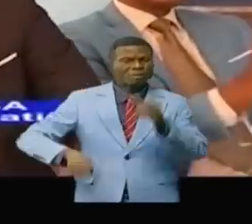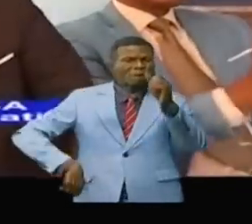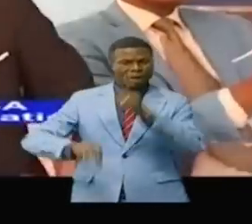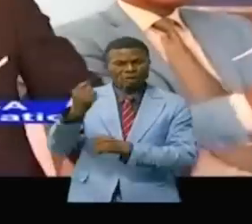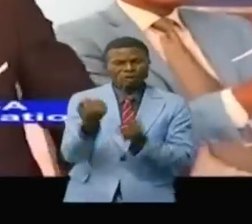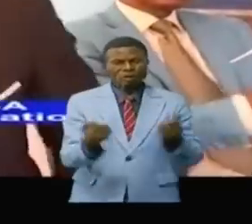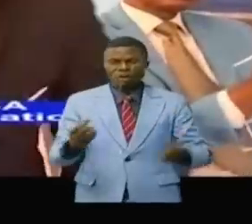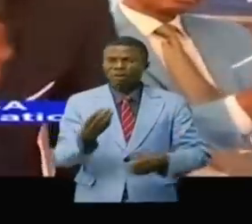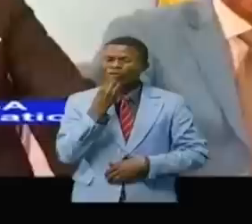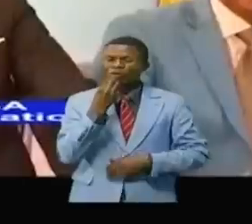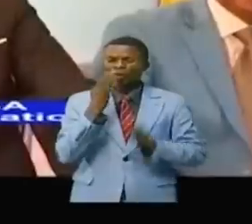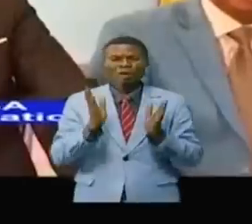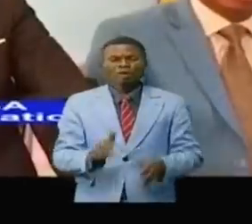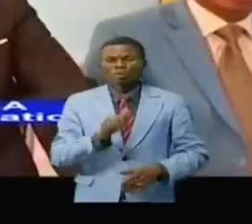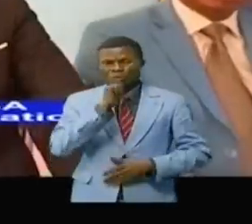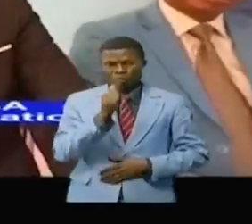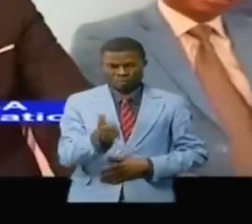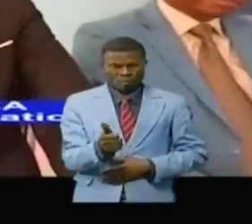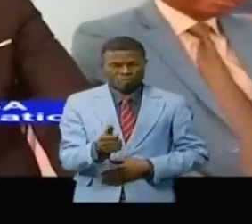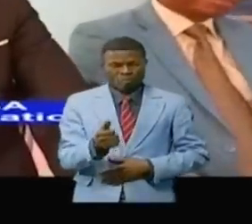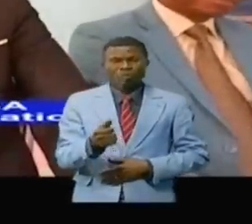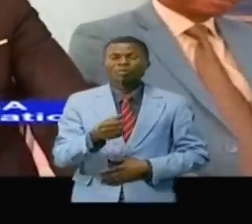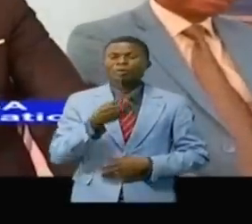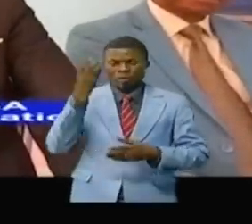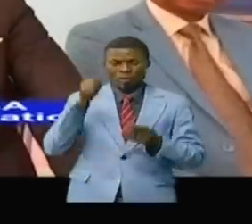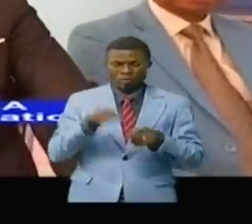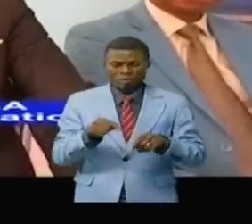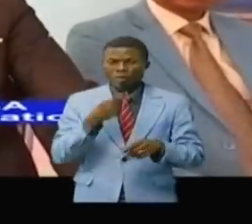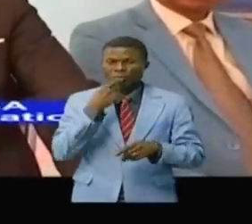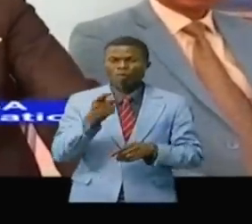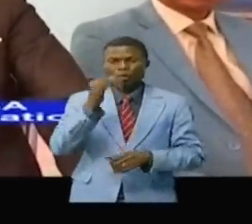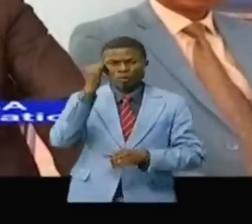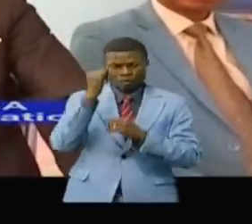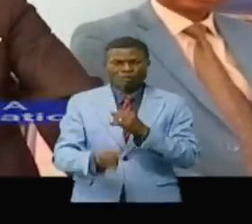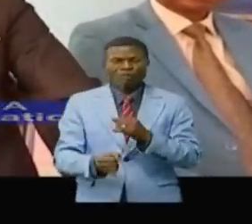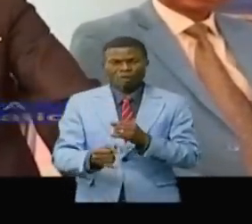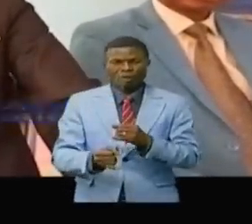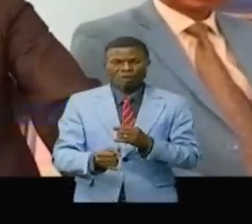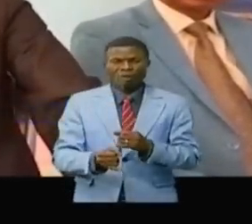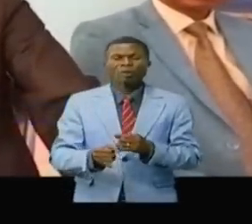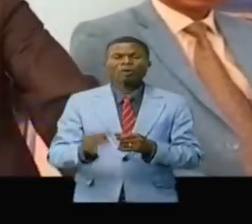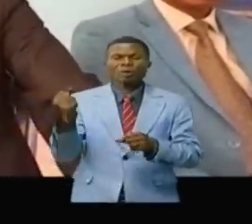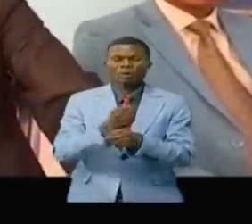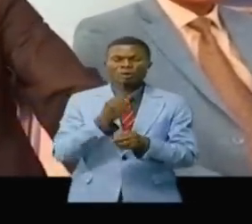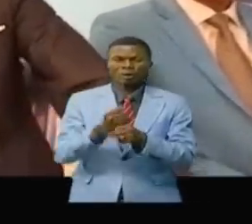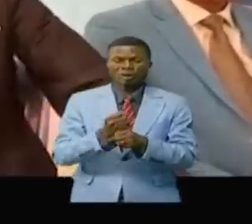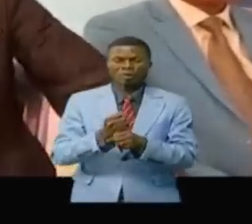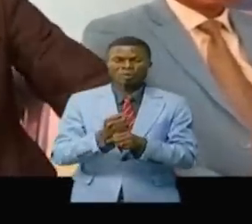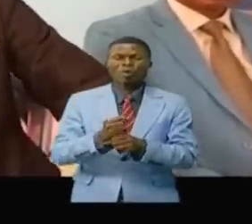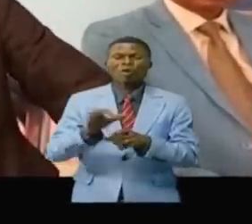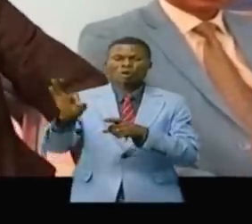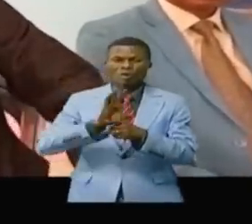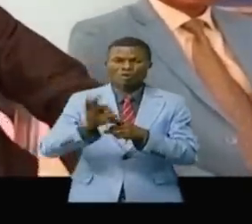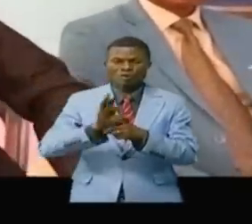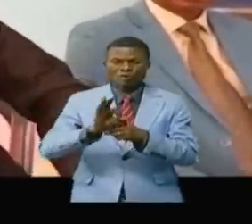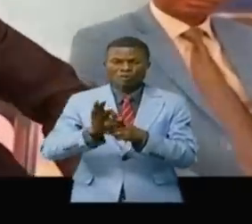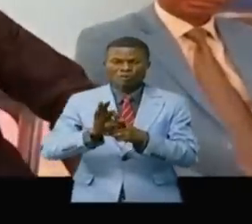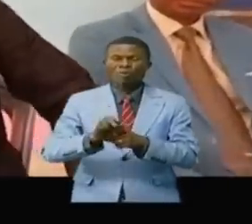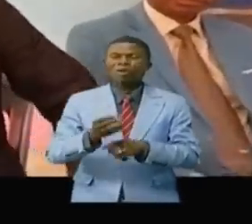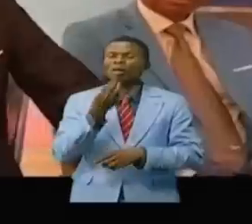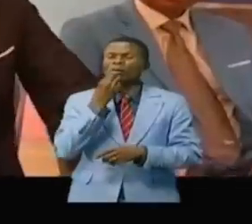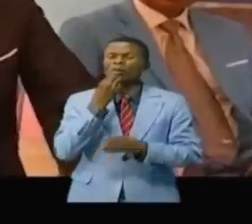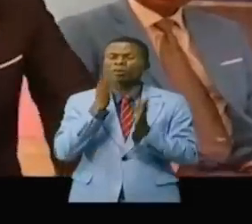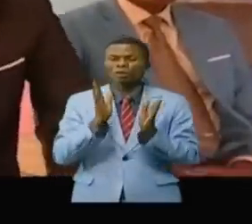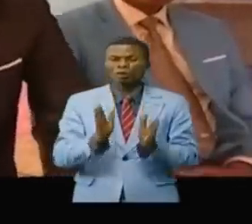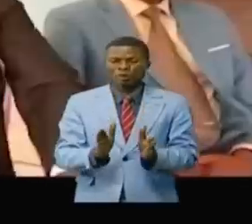veillerai personnellement. C'est à ces mots que je déclare clos les travaux du briefing des